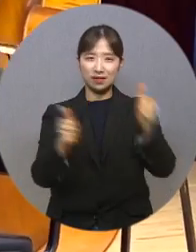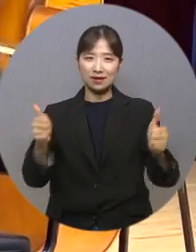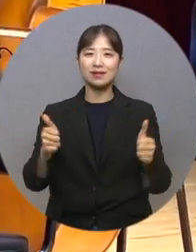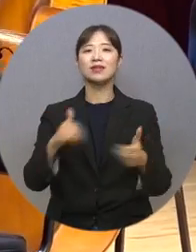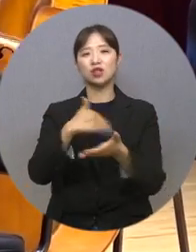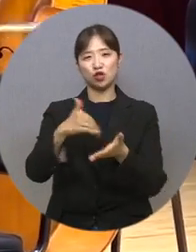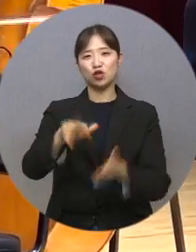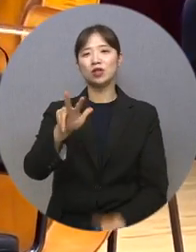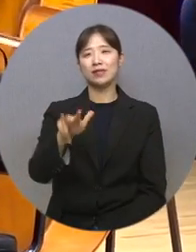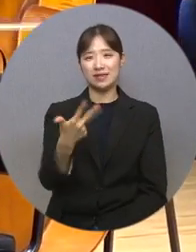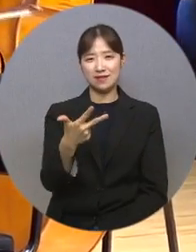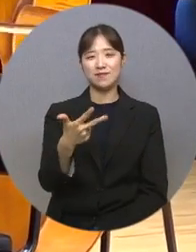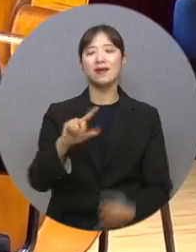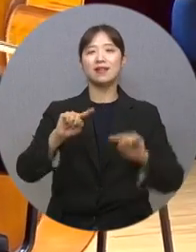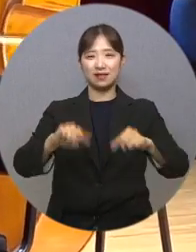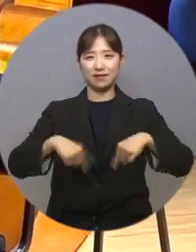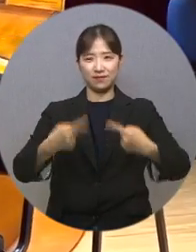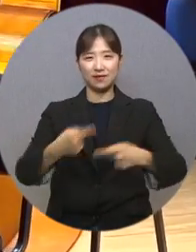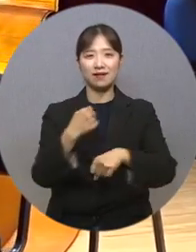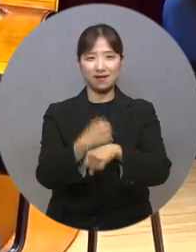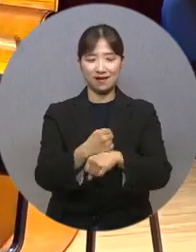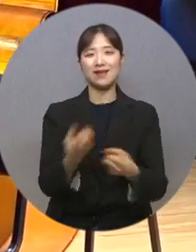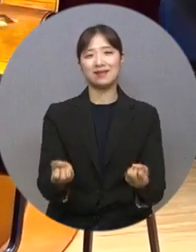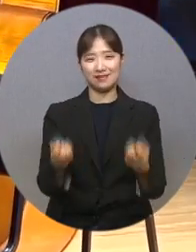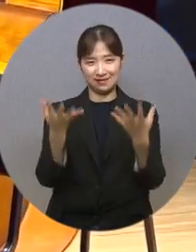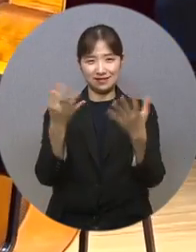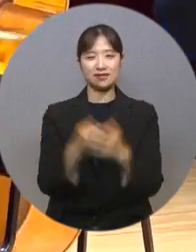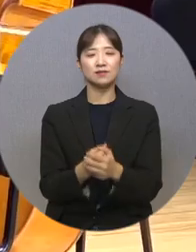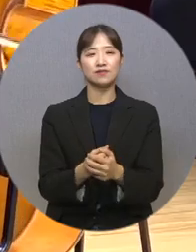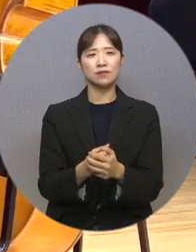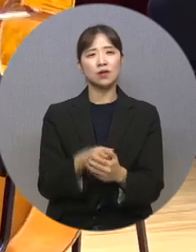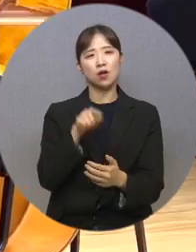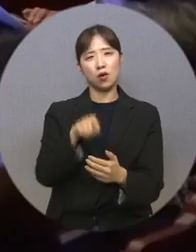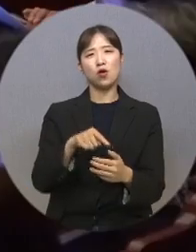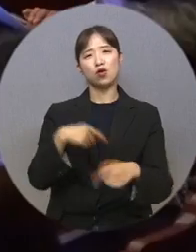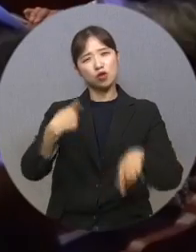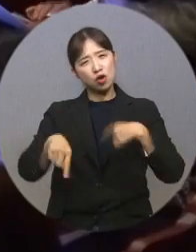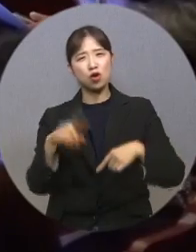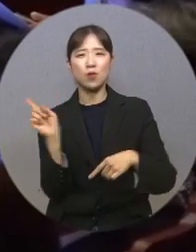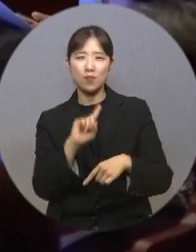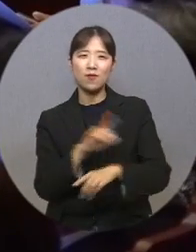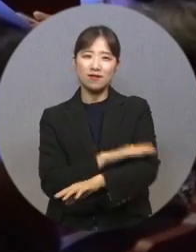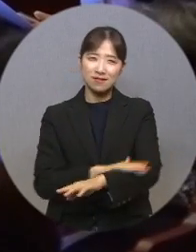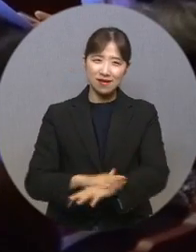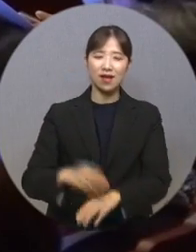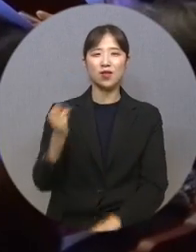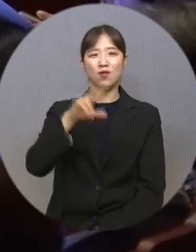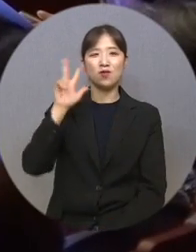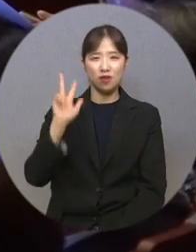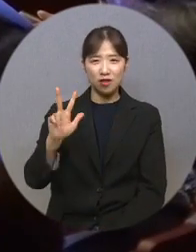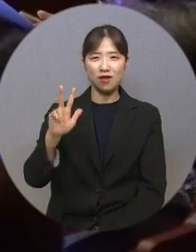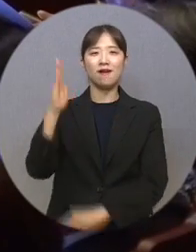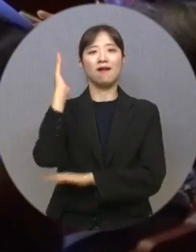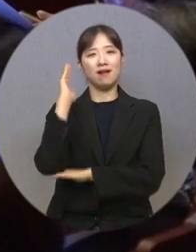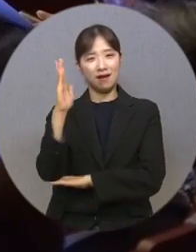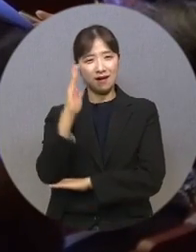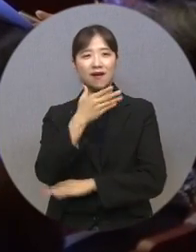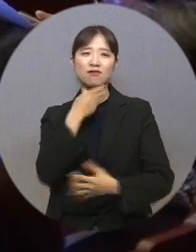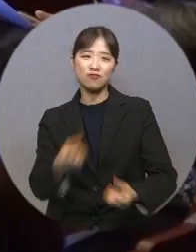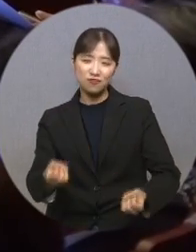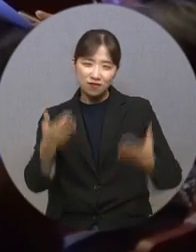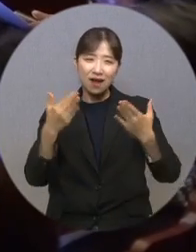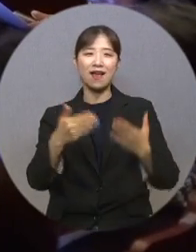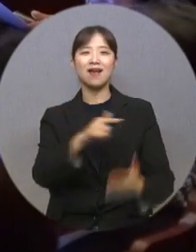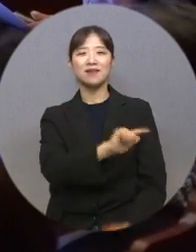명이 참석한 가운데 열린 이날 취임식은 도정 비전 영상 상영, 취임선서, 취임사, 축하 메시지